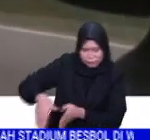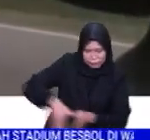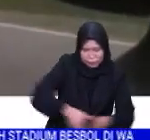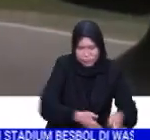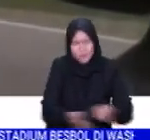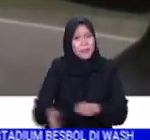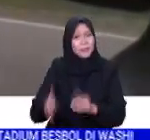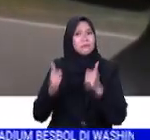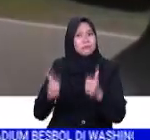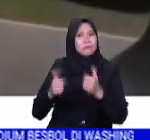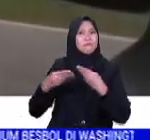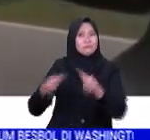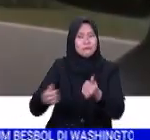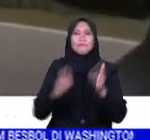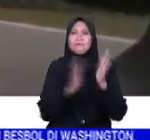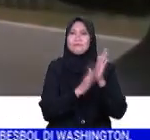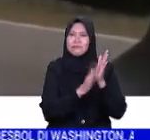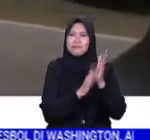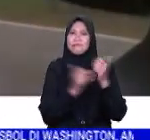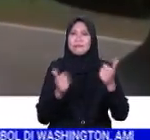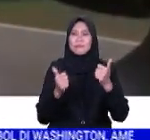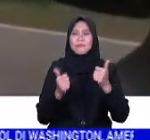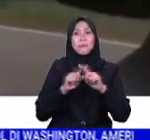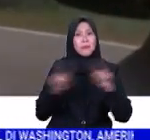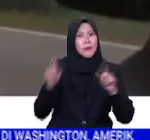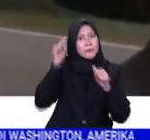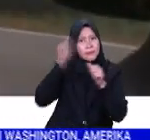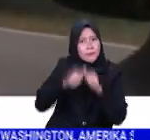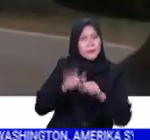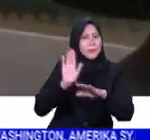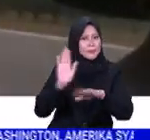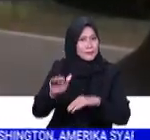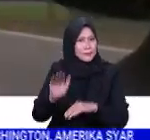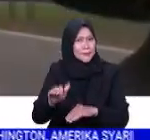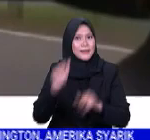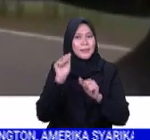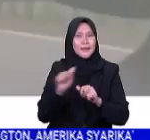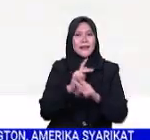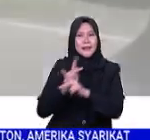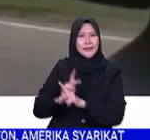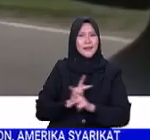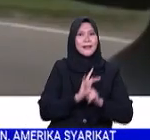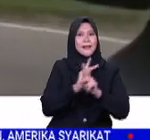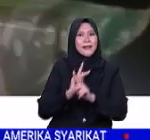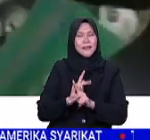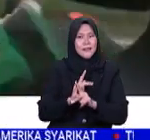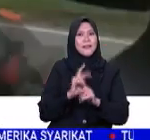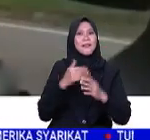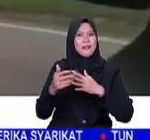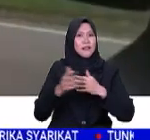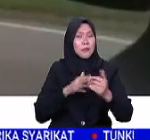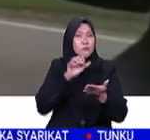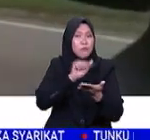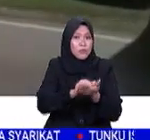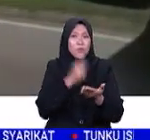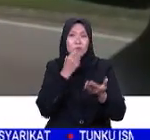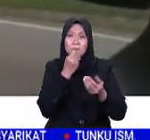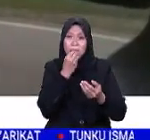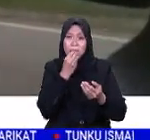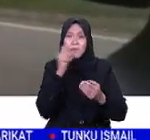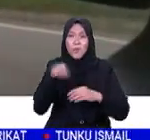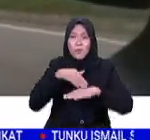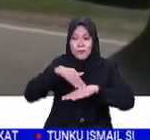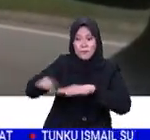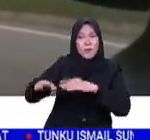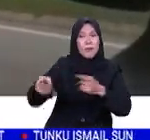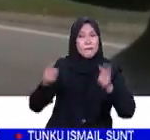baik. Walaupun mendapat pujian, penghantar makanan bagaimanapun diingatkan agar sentiasa berhati-hati biarpun tempahan makanan perlu